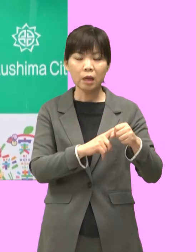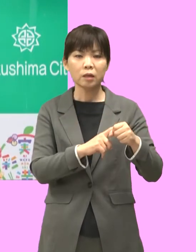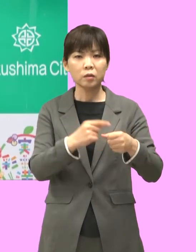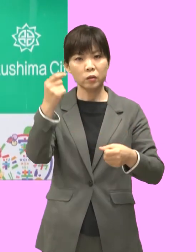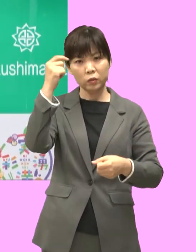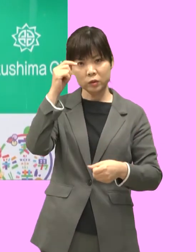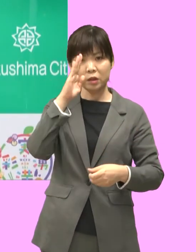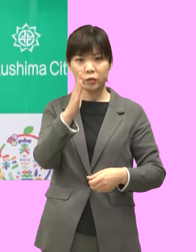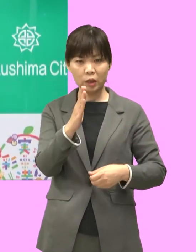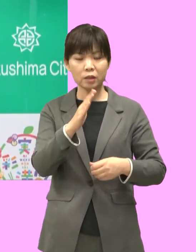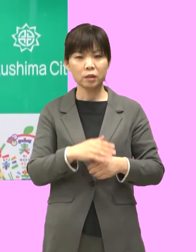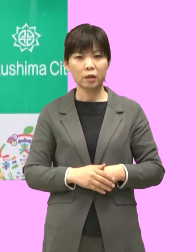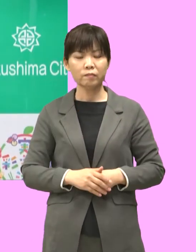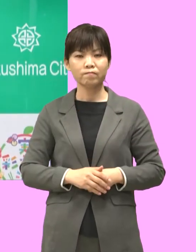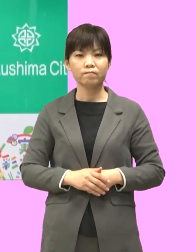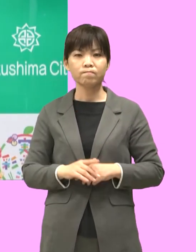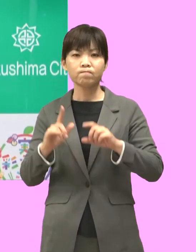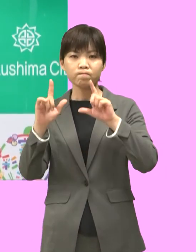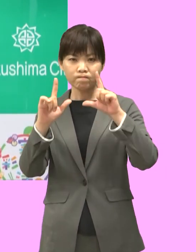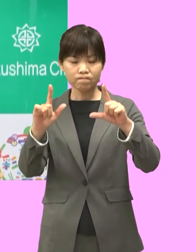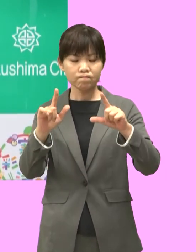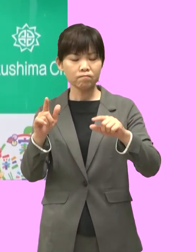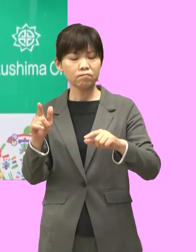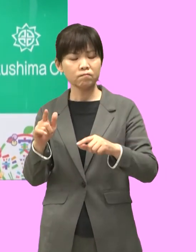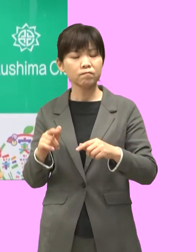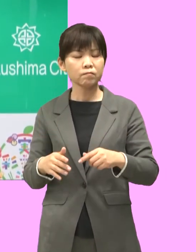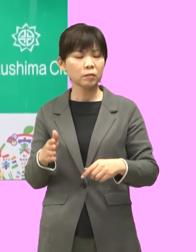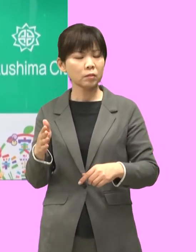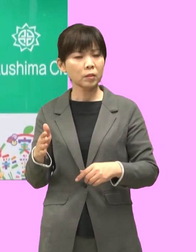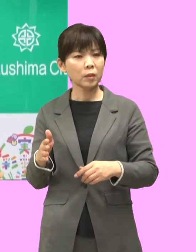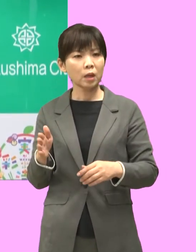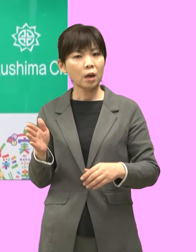ですが、 ここには載ってないですかね。